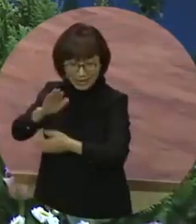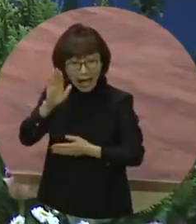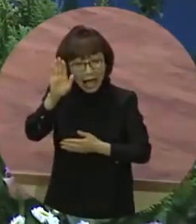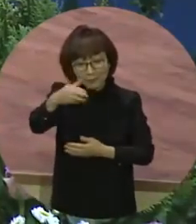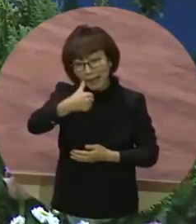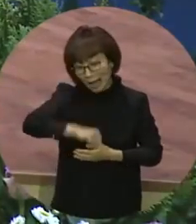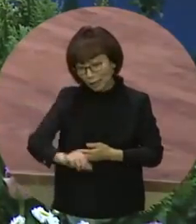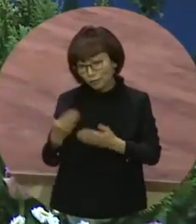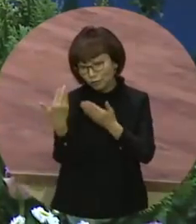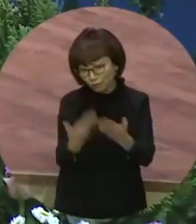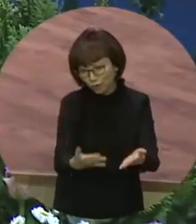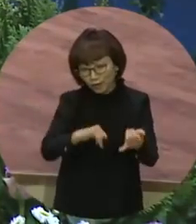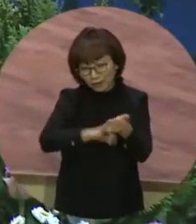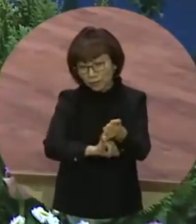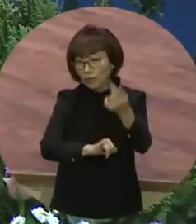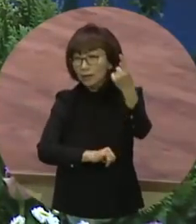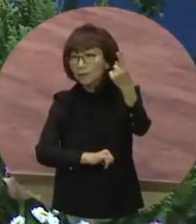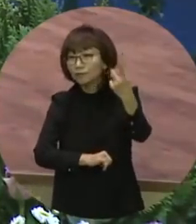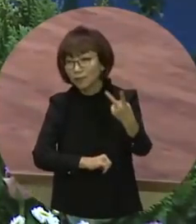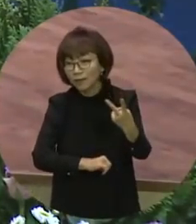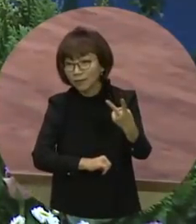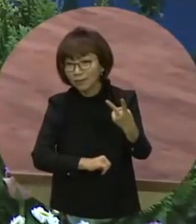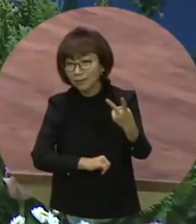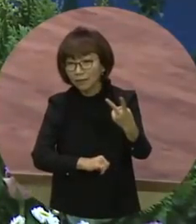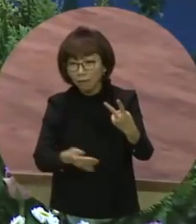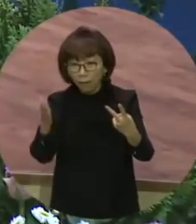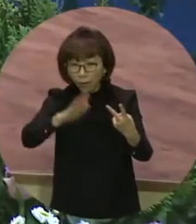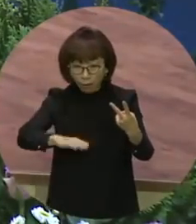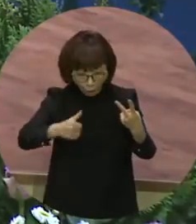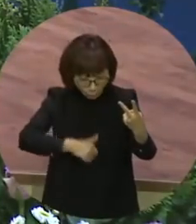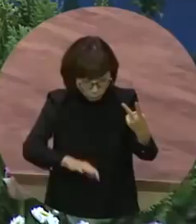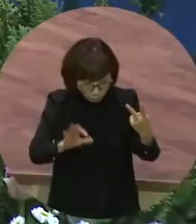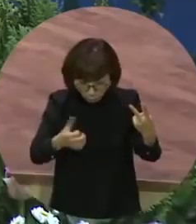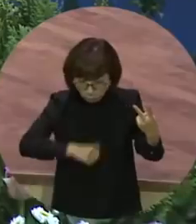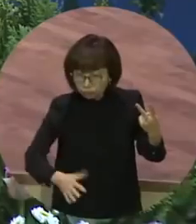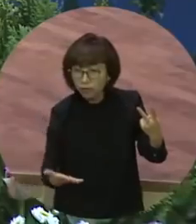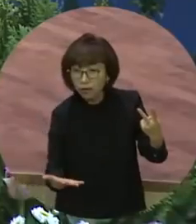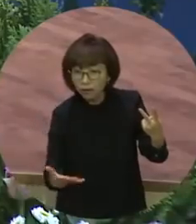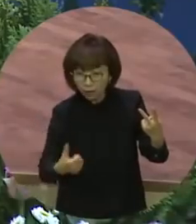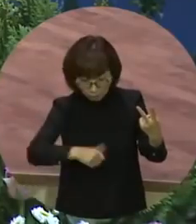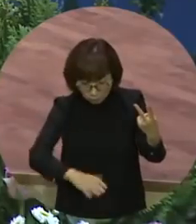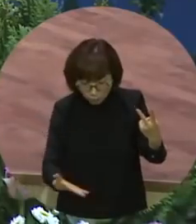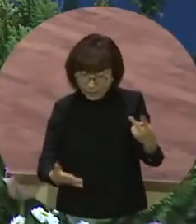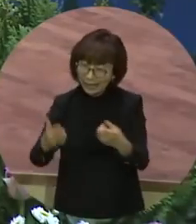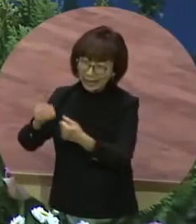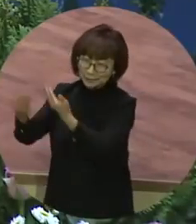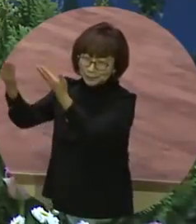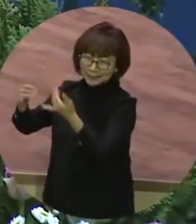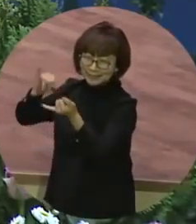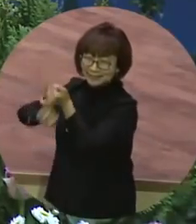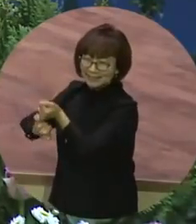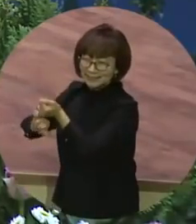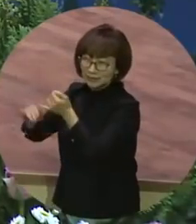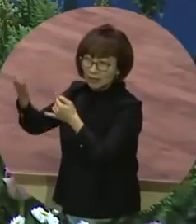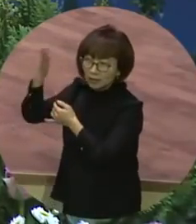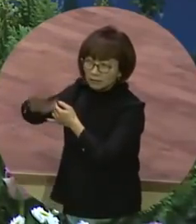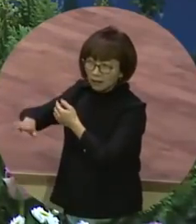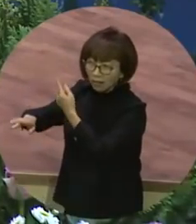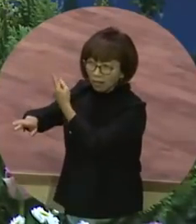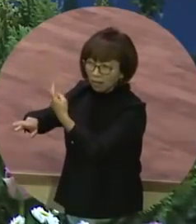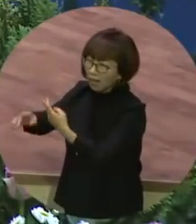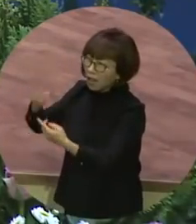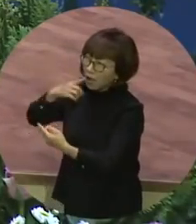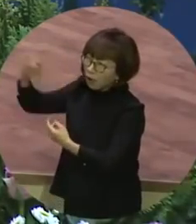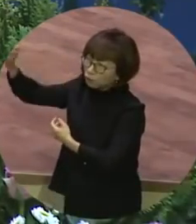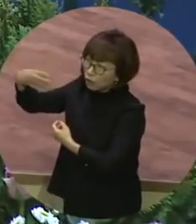해 주셨음에도 불구하고 계속 현실만 바라보고 불신앙하고 있습니다, 지금. 막 땡깡을 찍이는